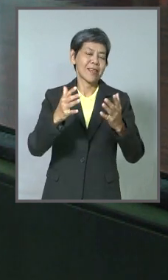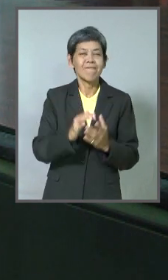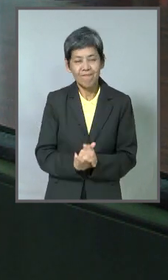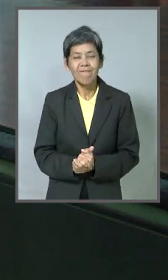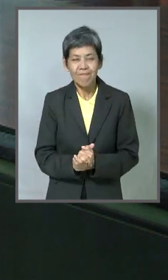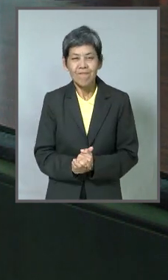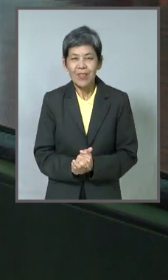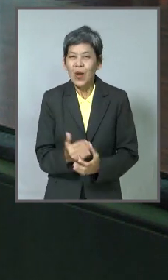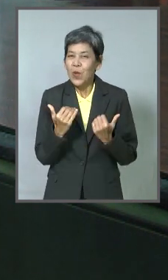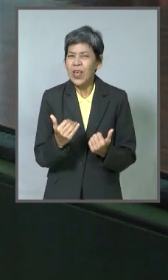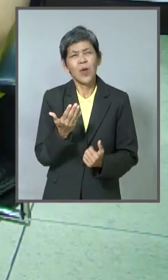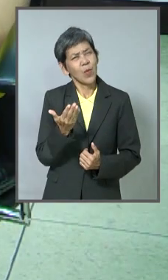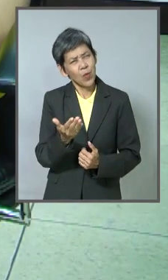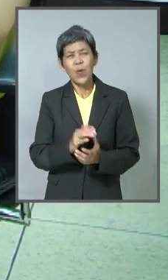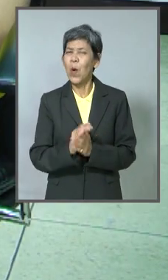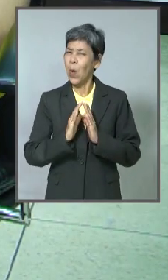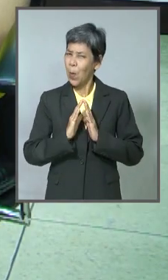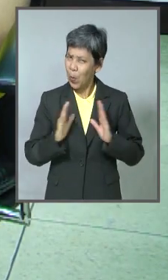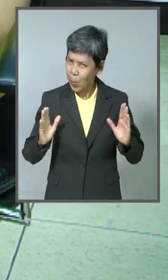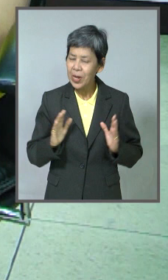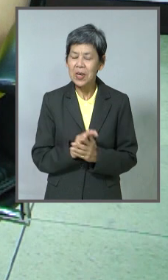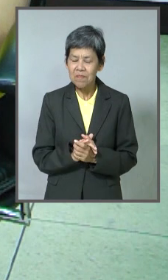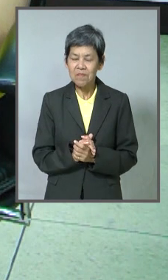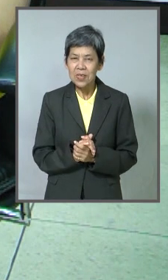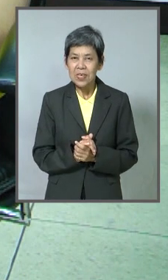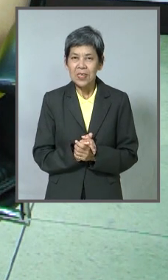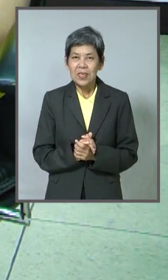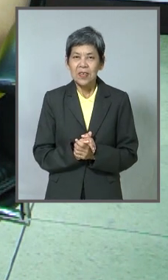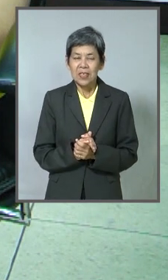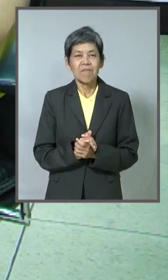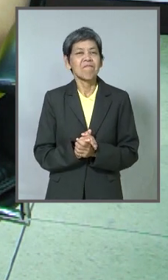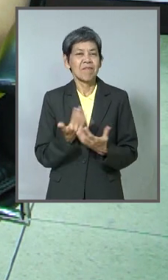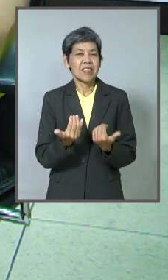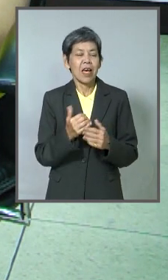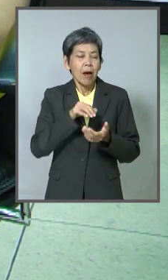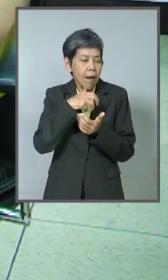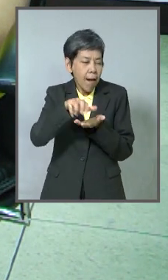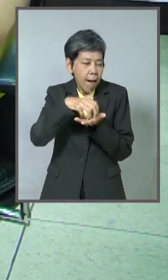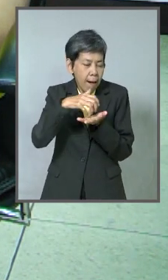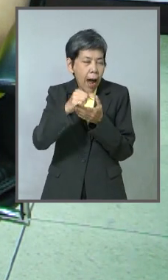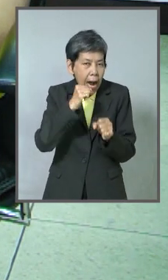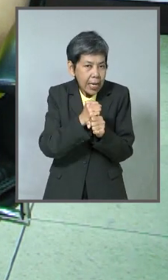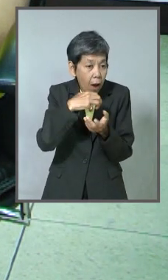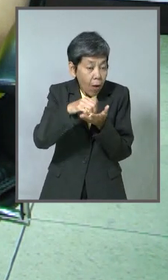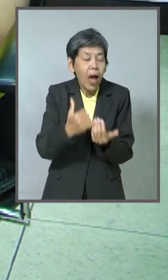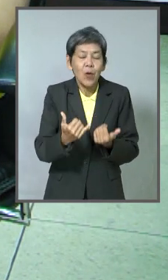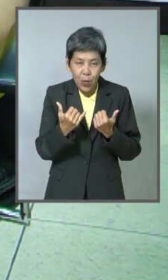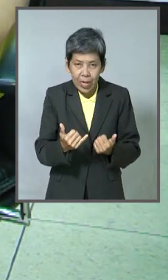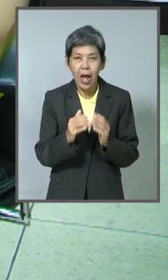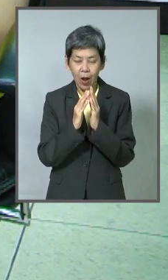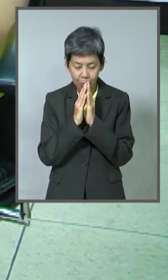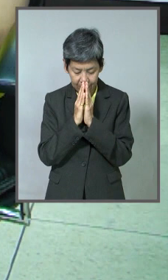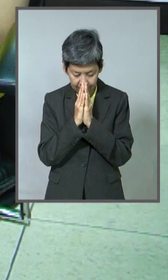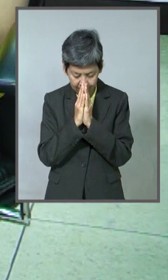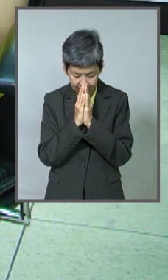การทำงานในประจำวันนะครับ ค่ะแล้ววันนี้นะคะต้องขอขอบคุณคุณจุ้ยค่ะคุณรณชัยธนเวสาราชกุลค่ะที่มาพูดคุยแล้วก็บอก